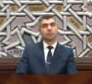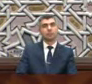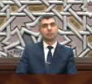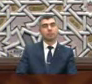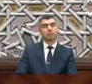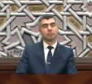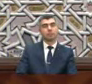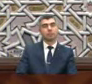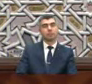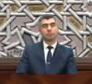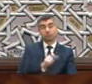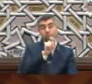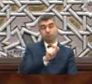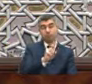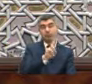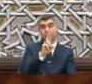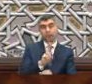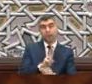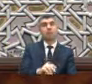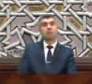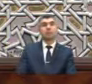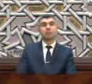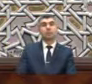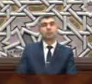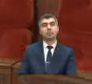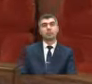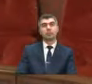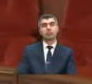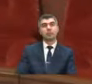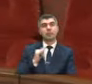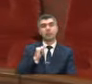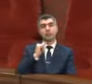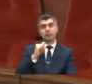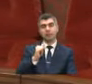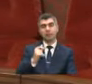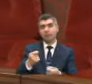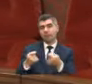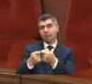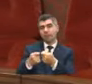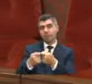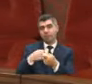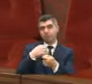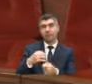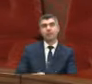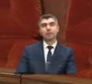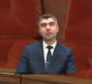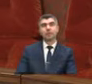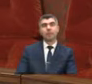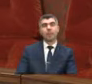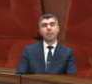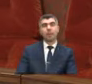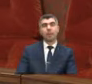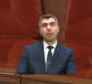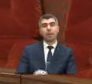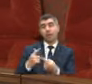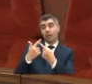سيدة النائبة المحترمة، على هذا السؤال، طبعا هو سؤال يتكرر باستمرار وكنقولوا في عناوين، لأنه أولا حجم